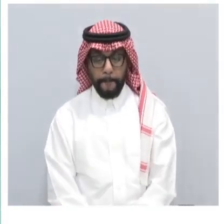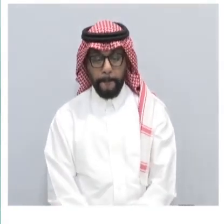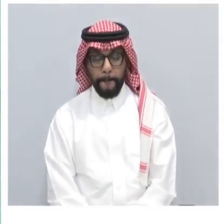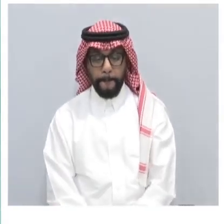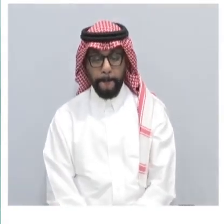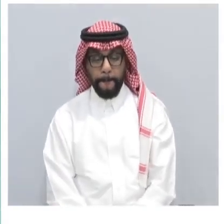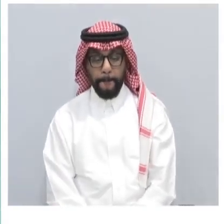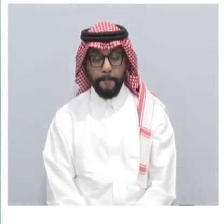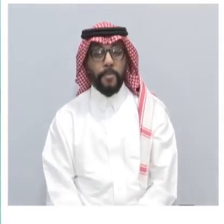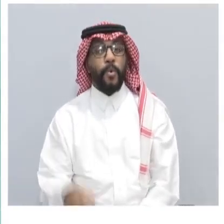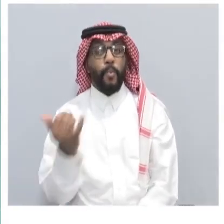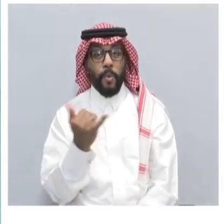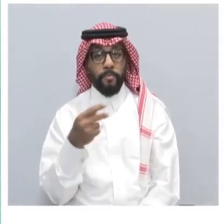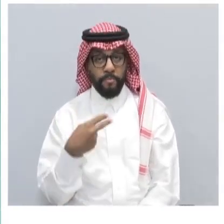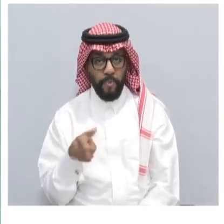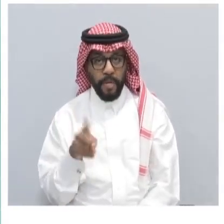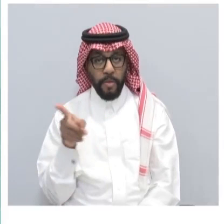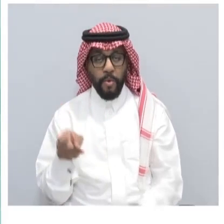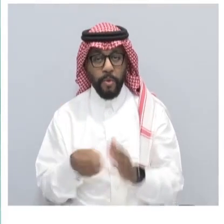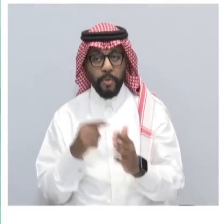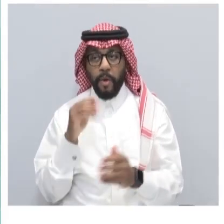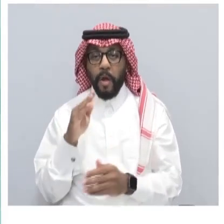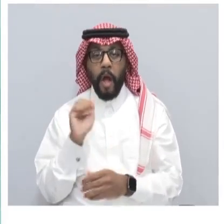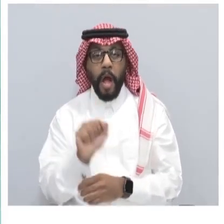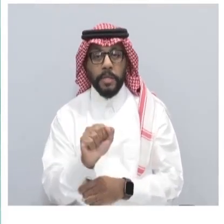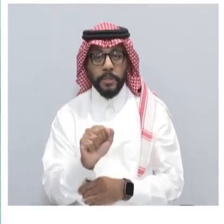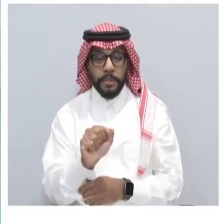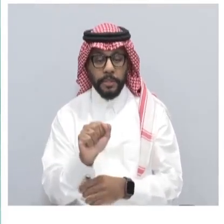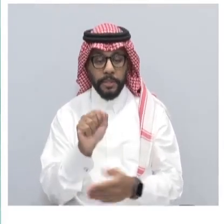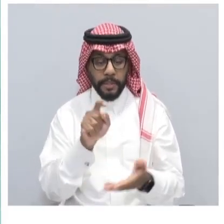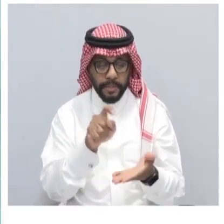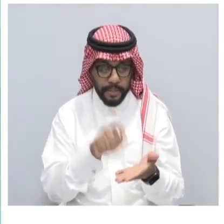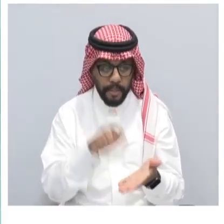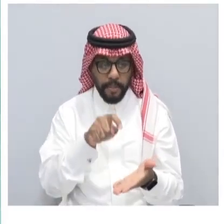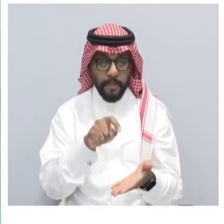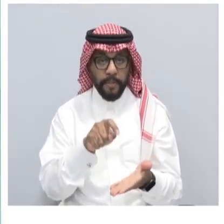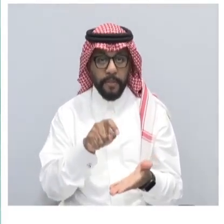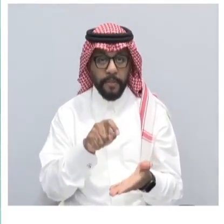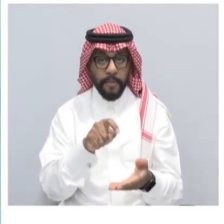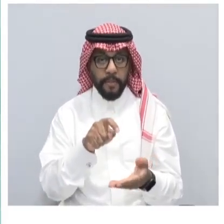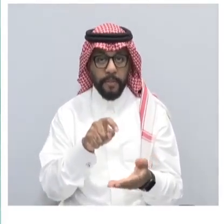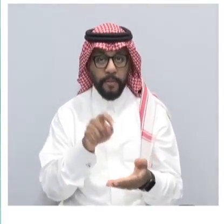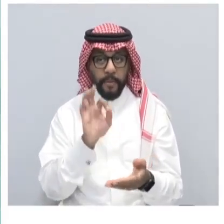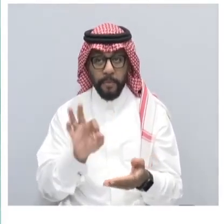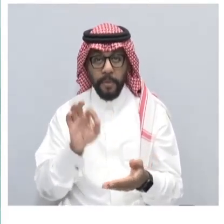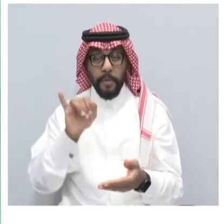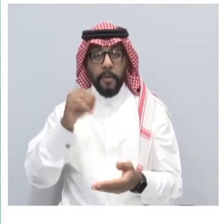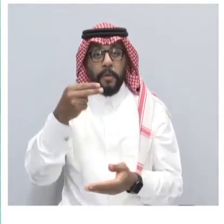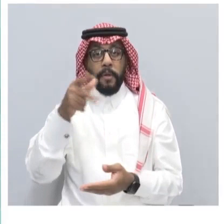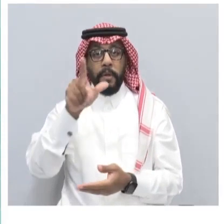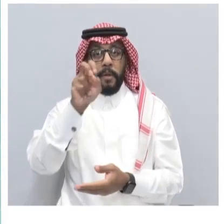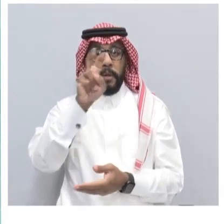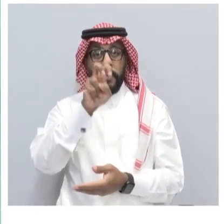احسنت من مسافه بادئه نذهب الى خاص ثم يتم التحديد معلقه